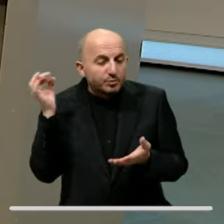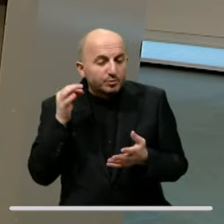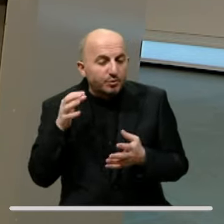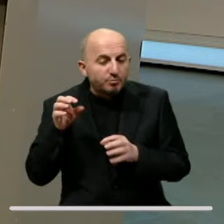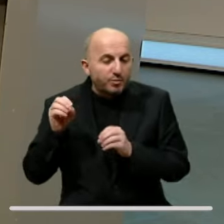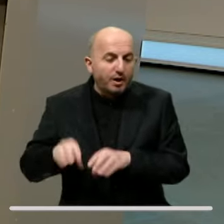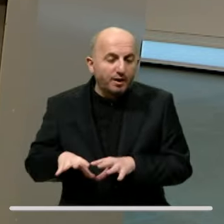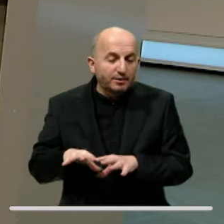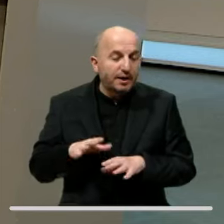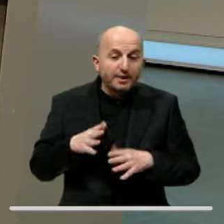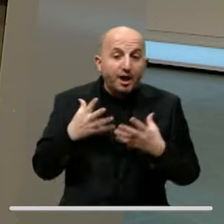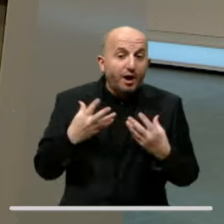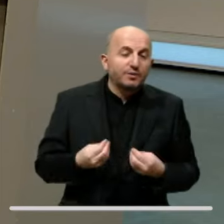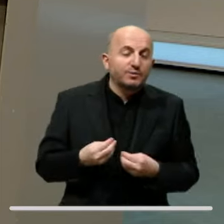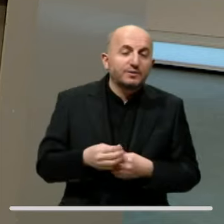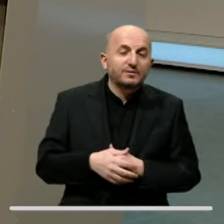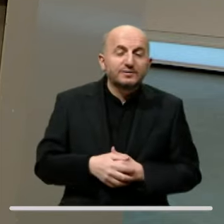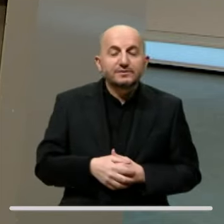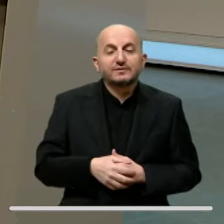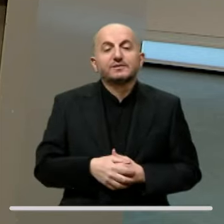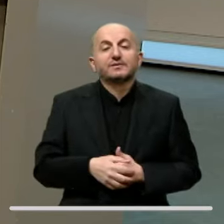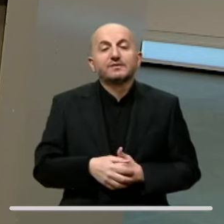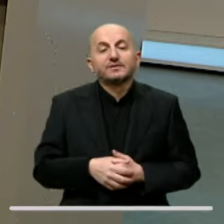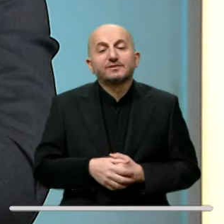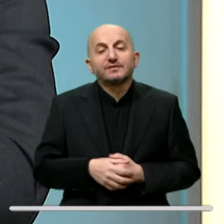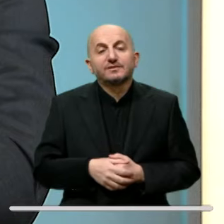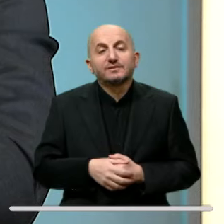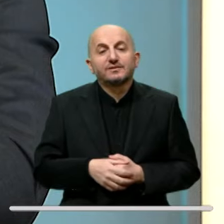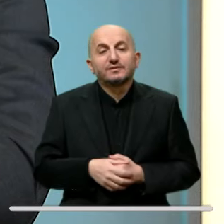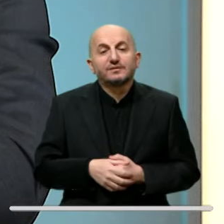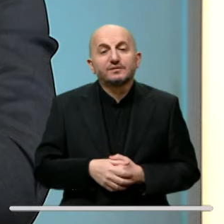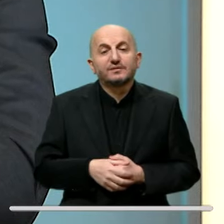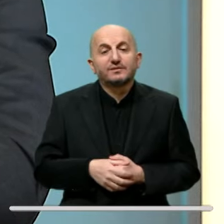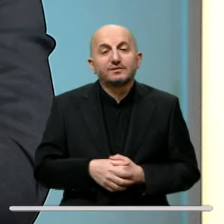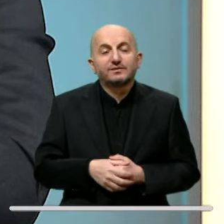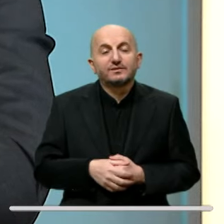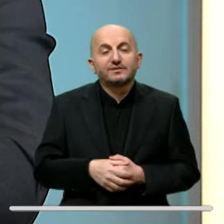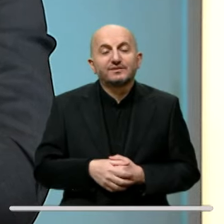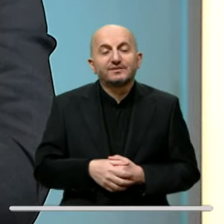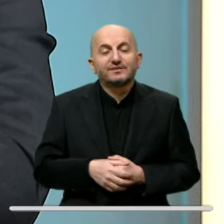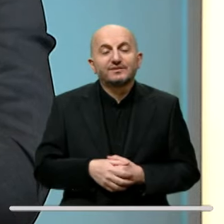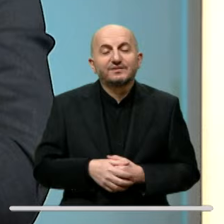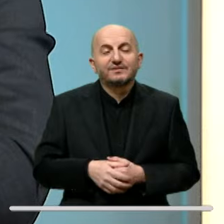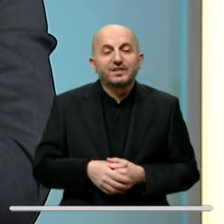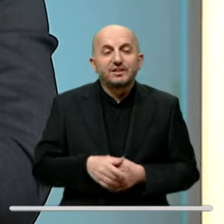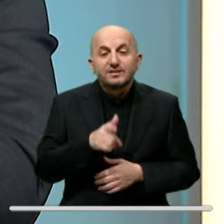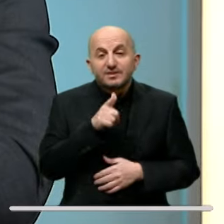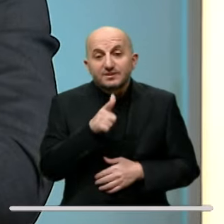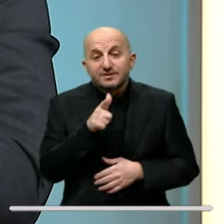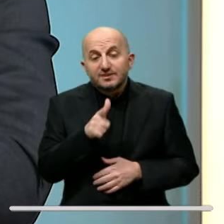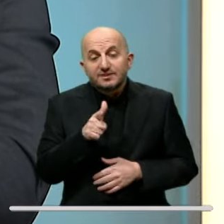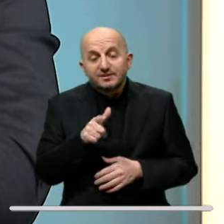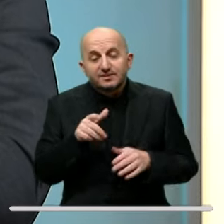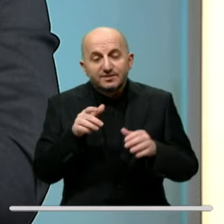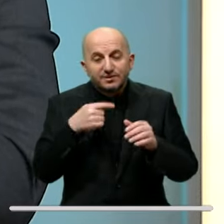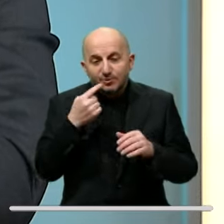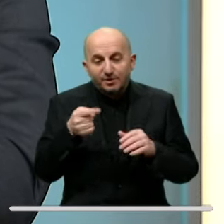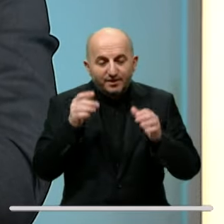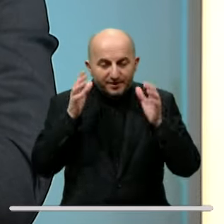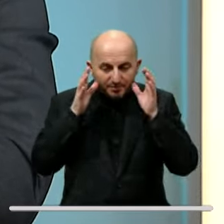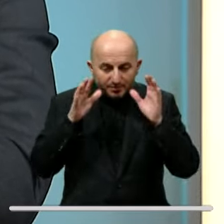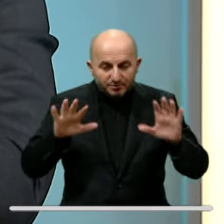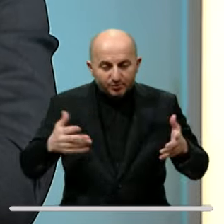vazgeçti. Durum ne olur demiş. Onun namazı şşt olmuş. Yani namazı bozulmuş onun. Allah dolayısıyla Allah. Cemaatin